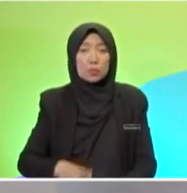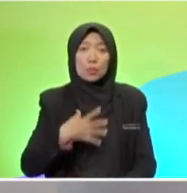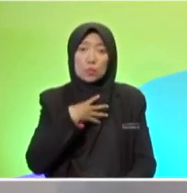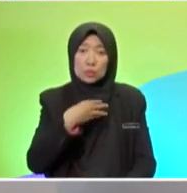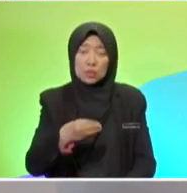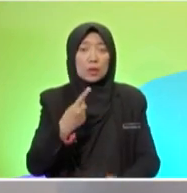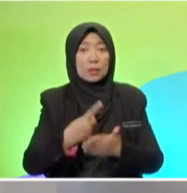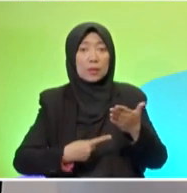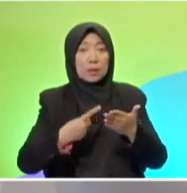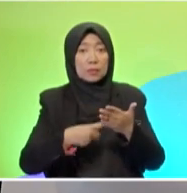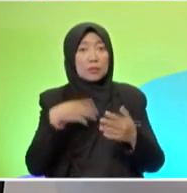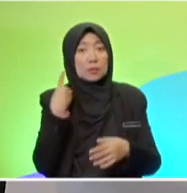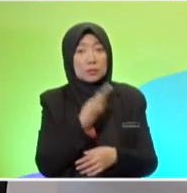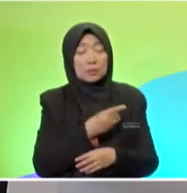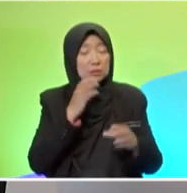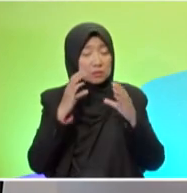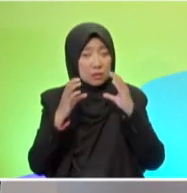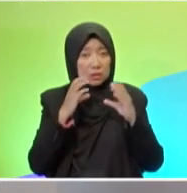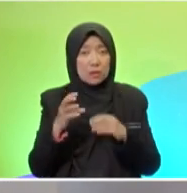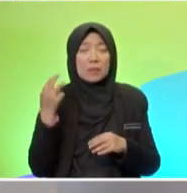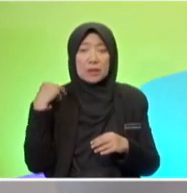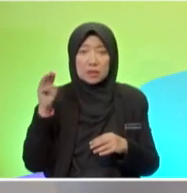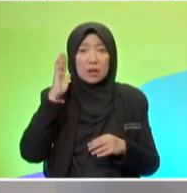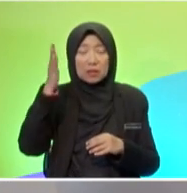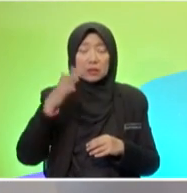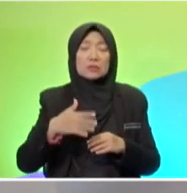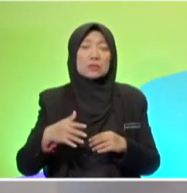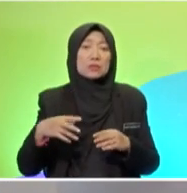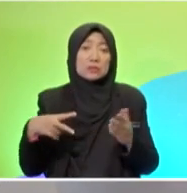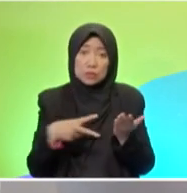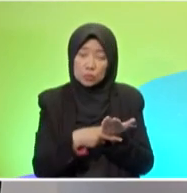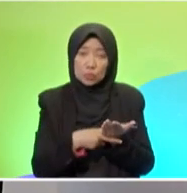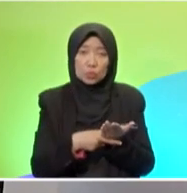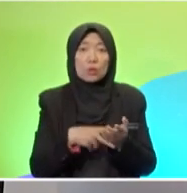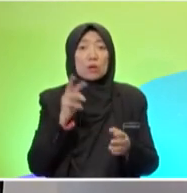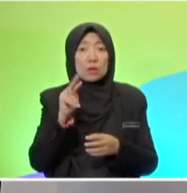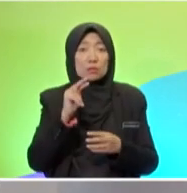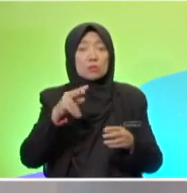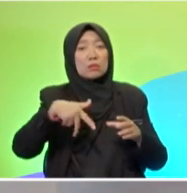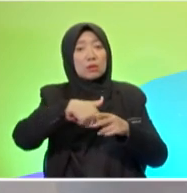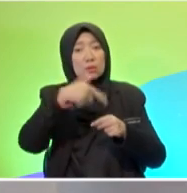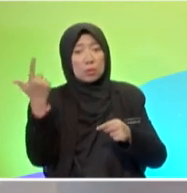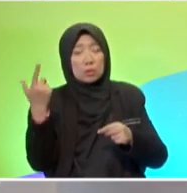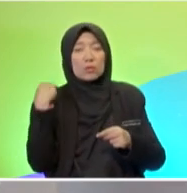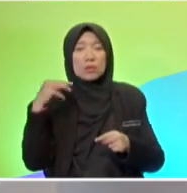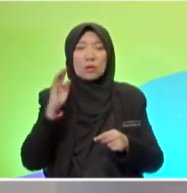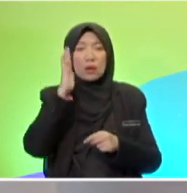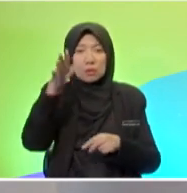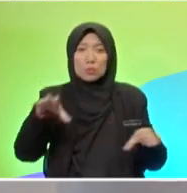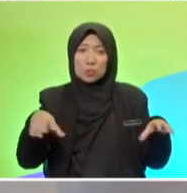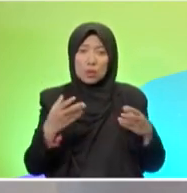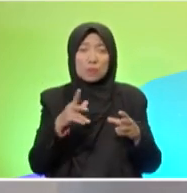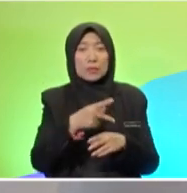mereka akan meniru perbuatan kita dan kita tak tahu bila di luar Nanti dia akan buat benda yang sama apa yang